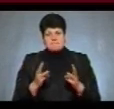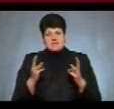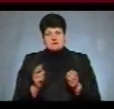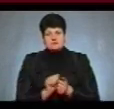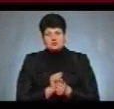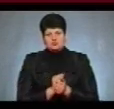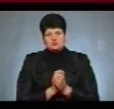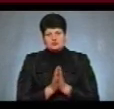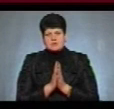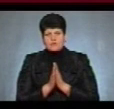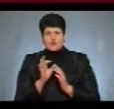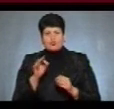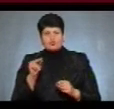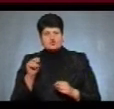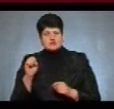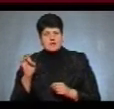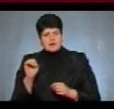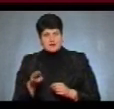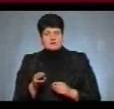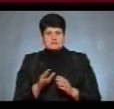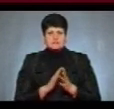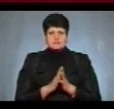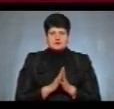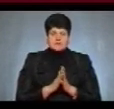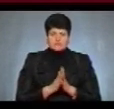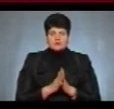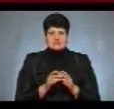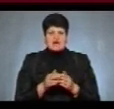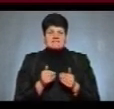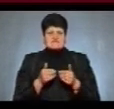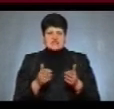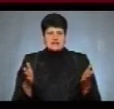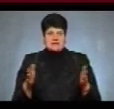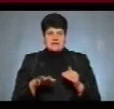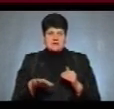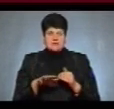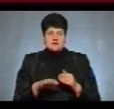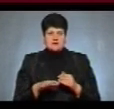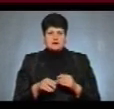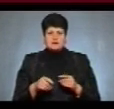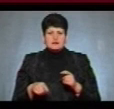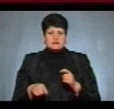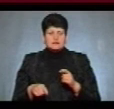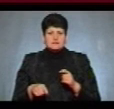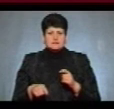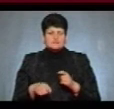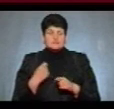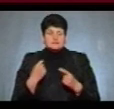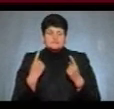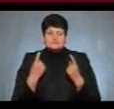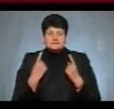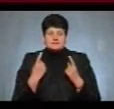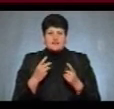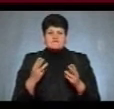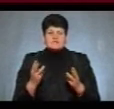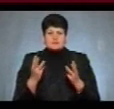сухості, очерет, такі от на відкритій території. Шкода від таких дій неймовірна, тому що випалена